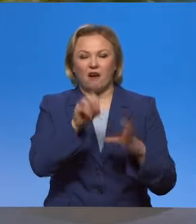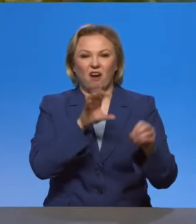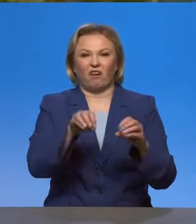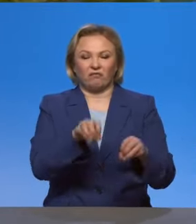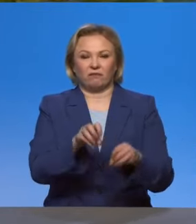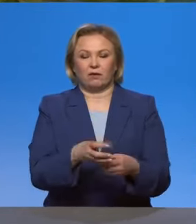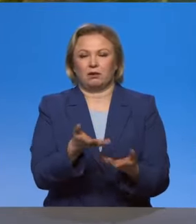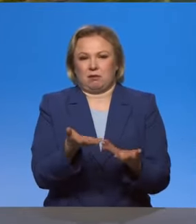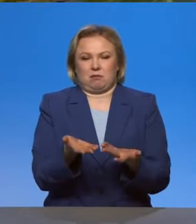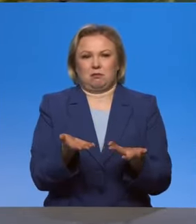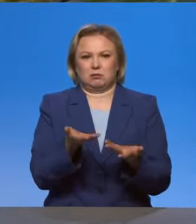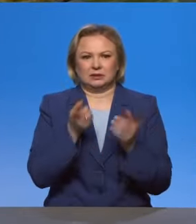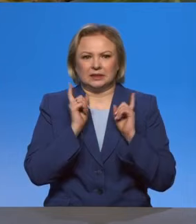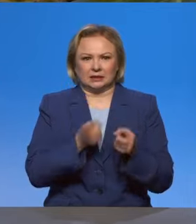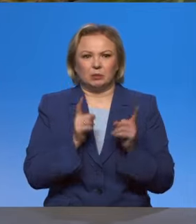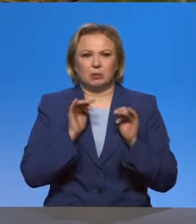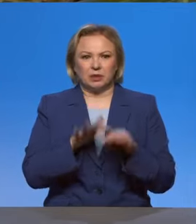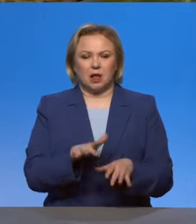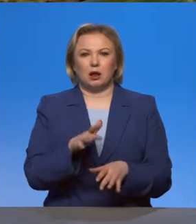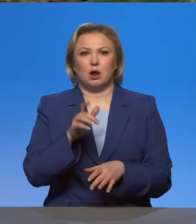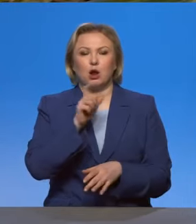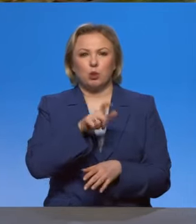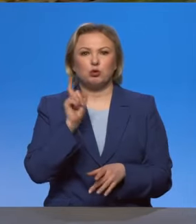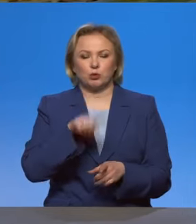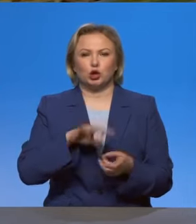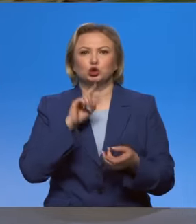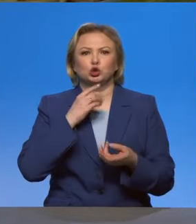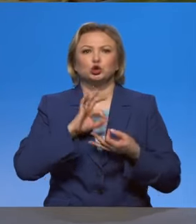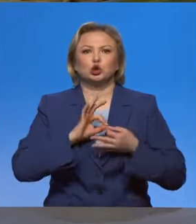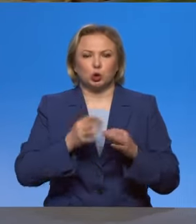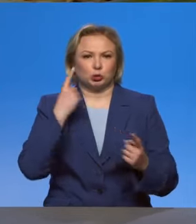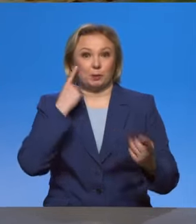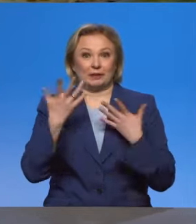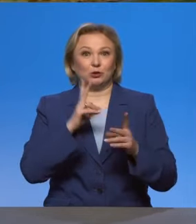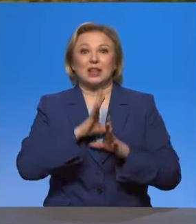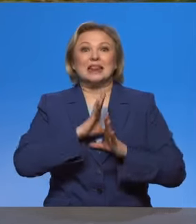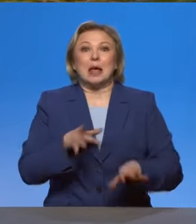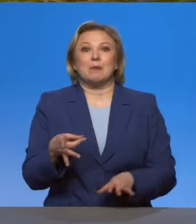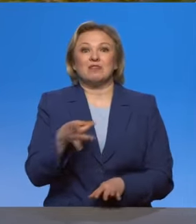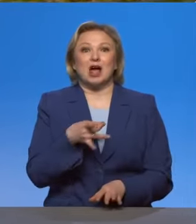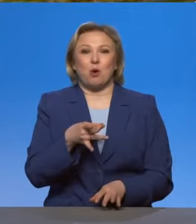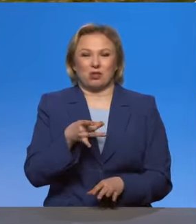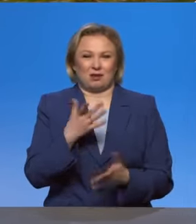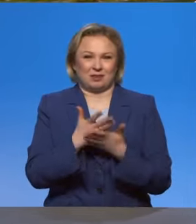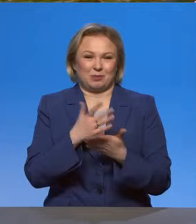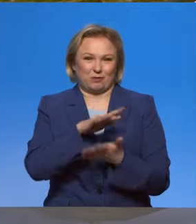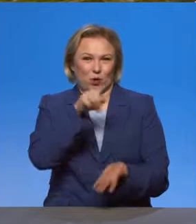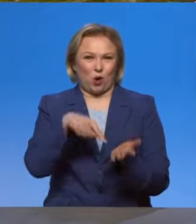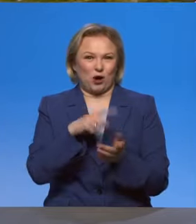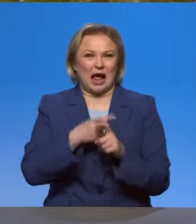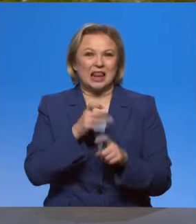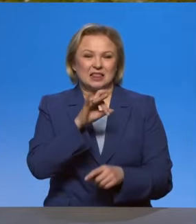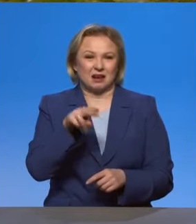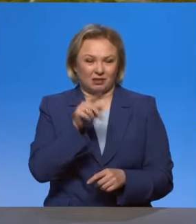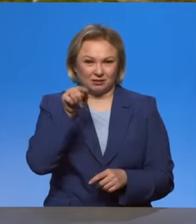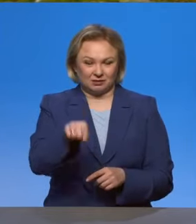деле, конечно, людям, ну, наверное, даже сложно представить, ну, которые не были вот в тех районах Калининграда, например, или каких-то